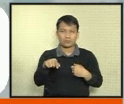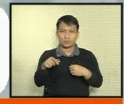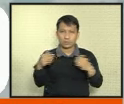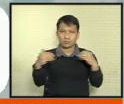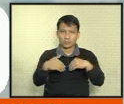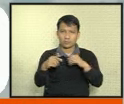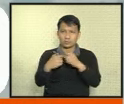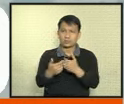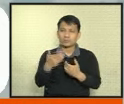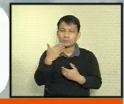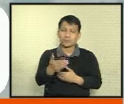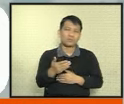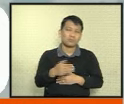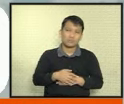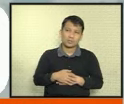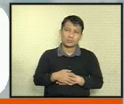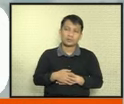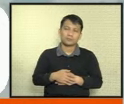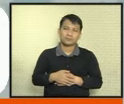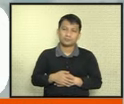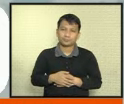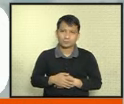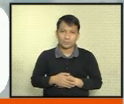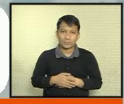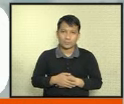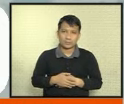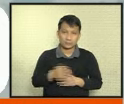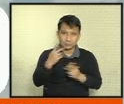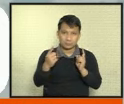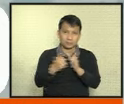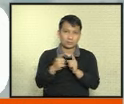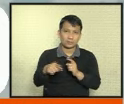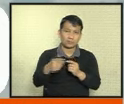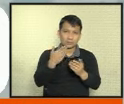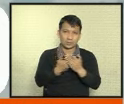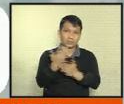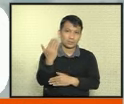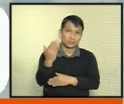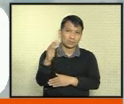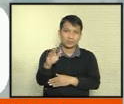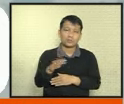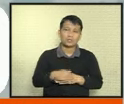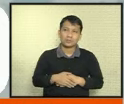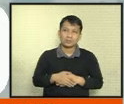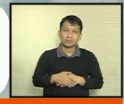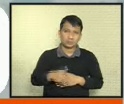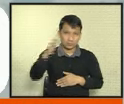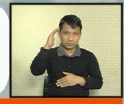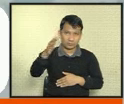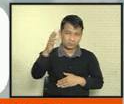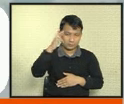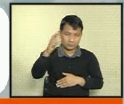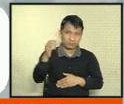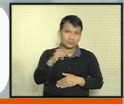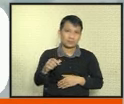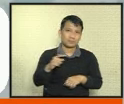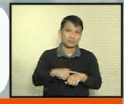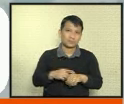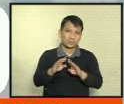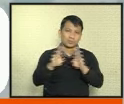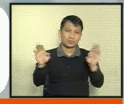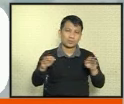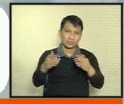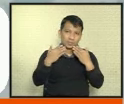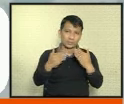sige po. Ma'am Teresita, maraming salamat ha. Kita-kita tayo yes, dyan. Yes po, Idol. Magandang tanghali po, madam. Sa inyo, basta ikaw, Idol Rafi. Anytime kami.